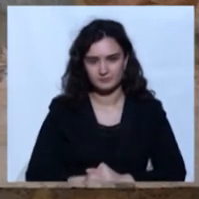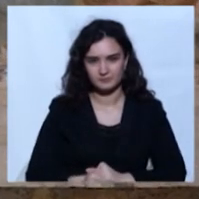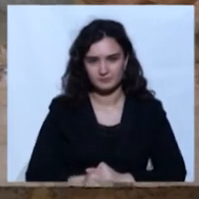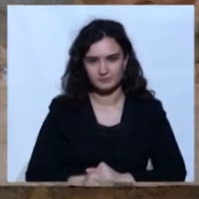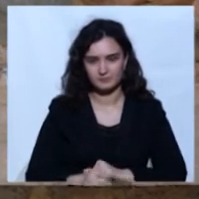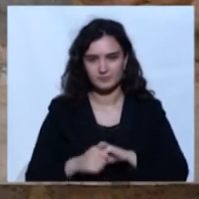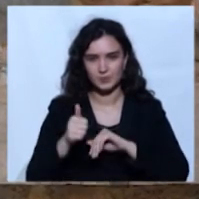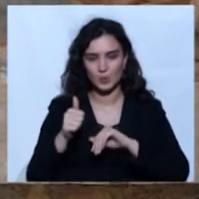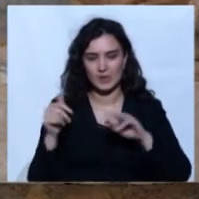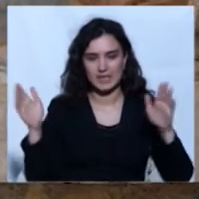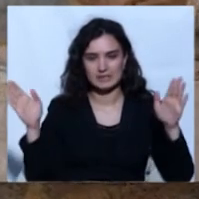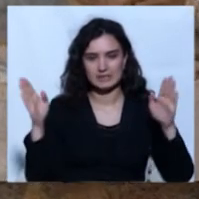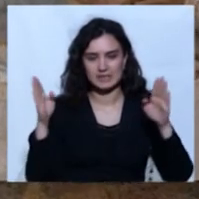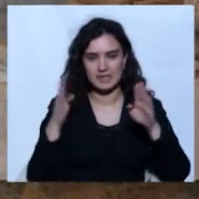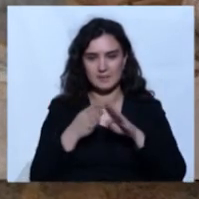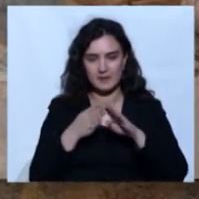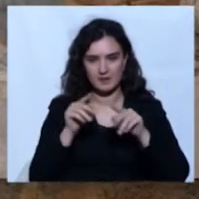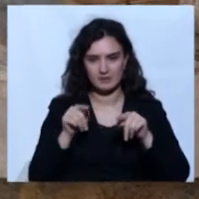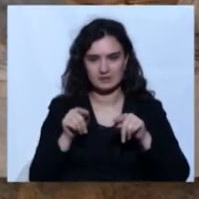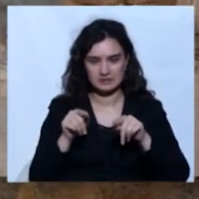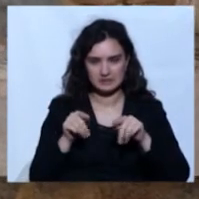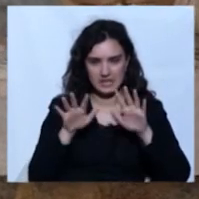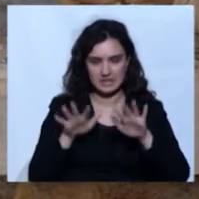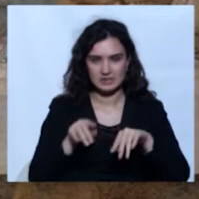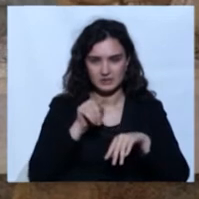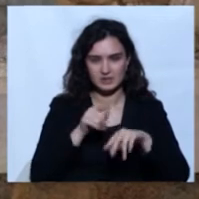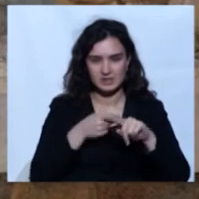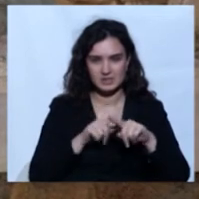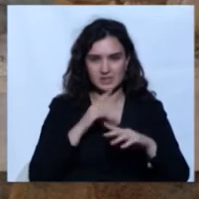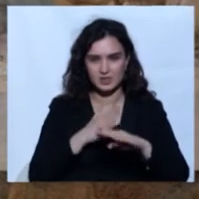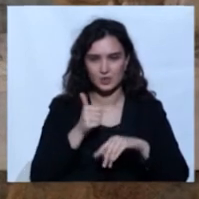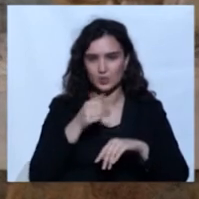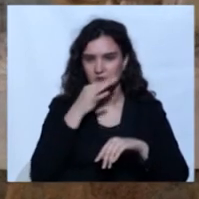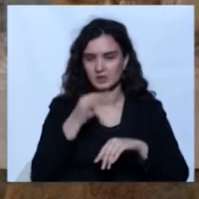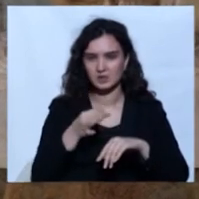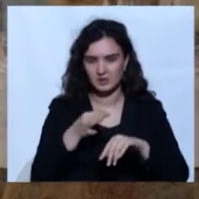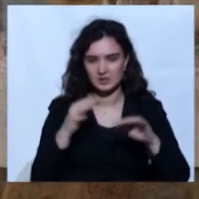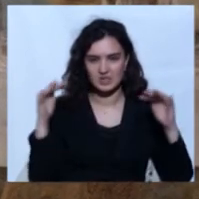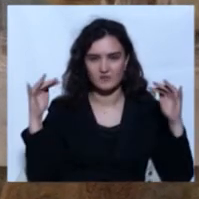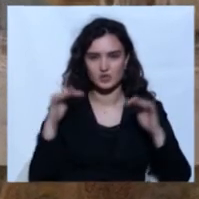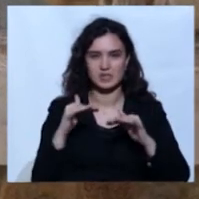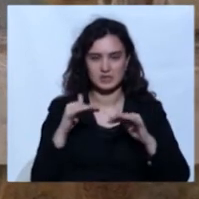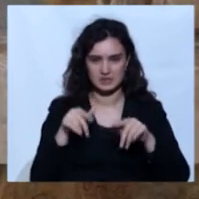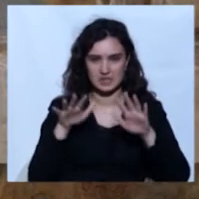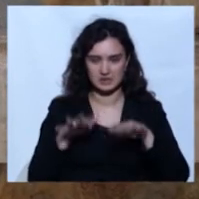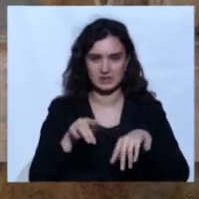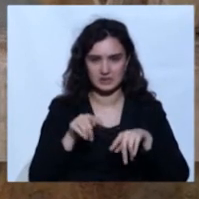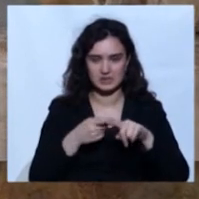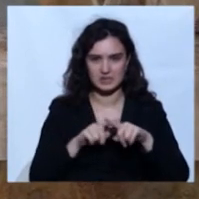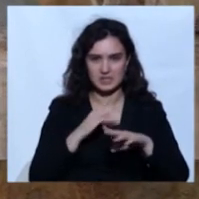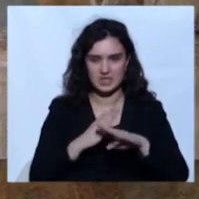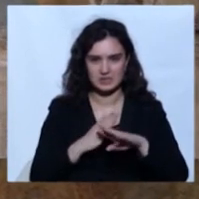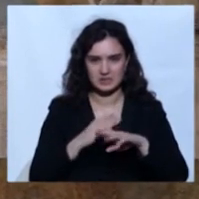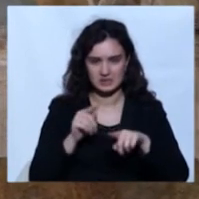როგორ ერთდება ერთ გარკვეულ წერტილში. ეს გახლავთ, როგორც გითხარით, თავშეყრის წერტილი. ეს არის